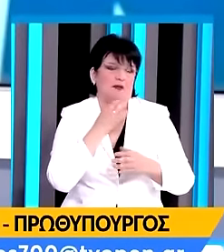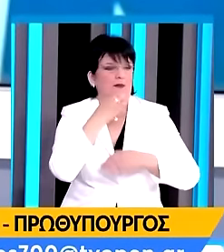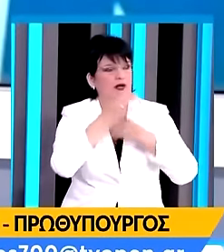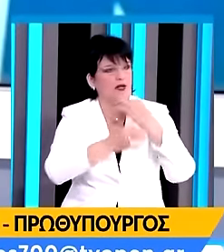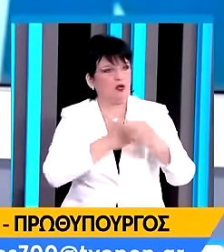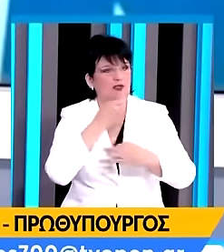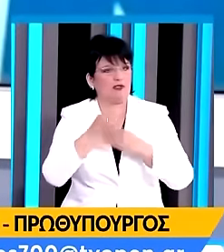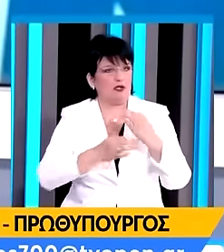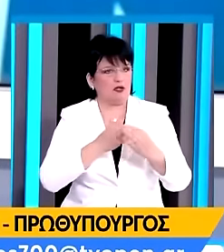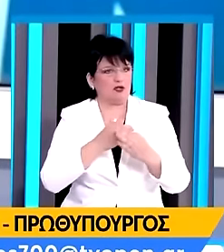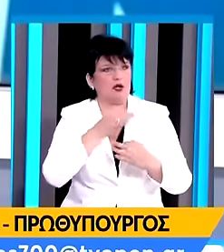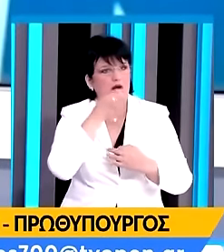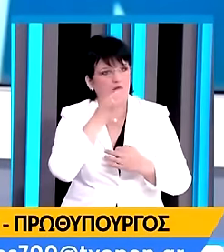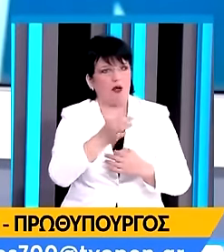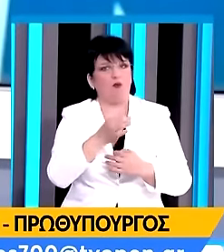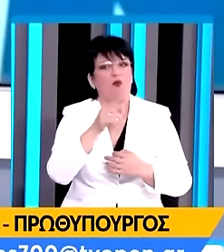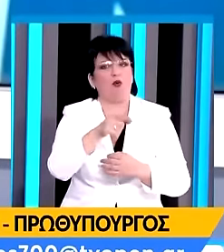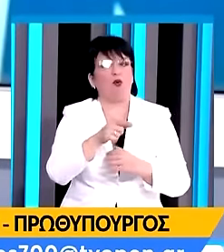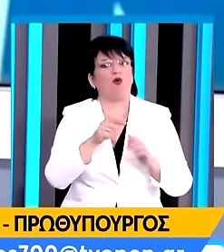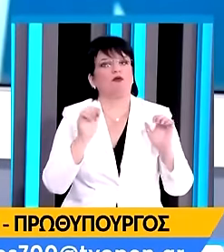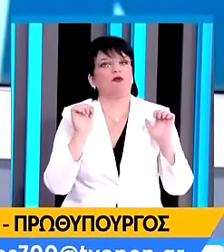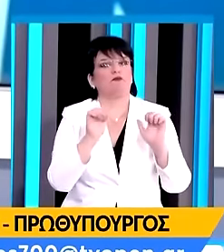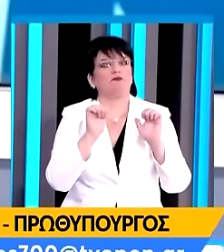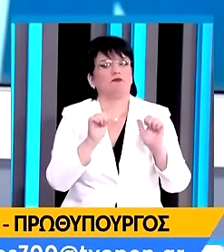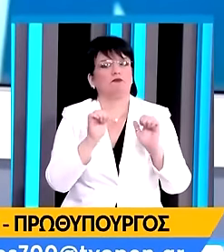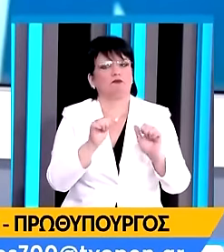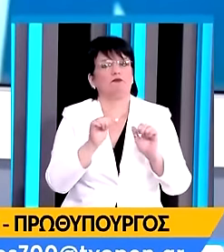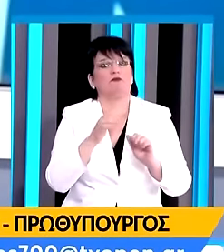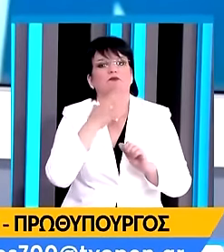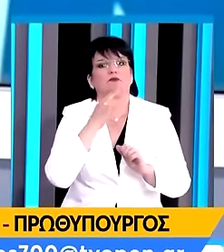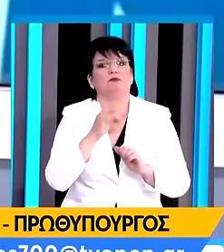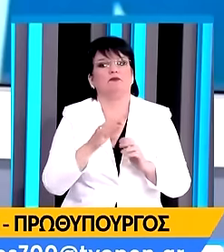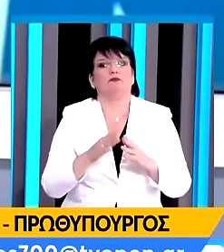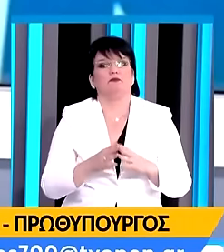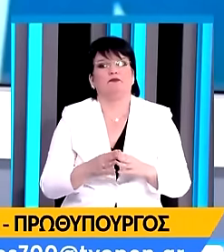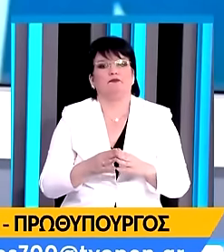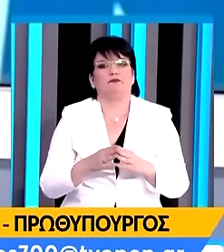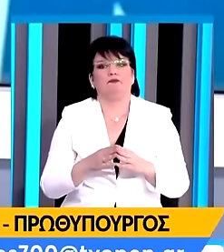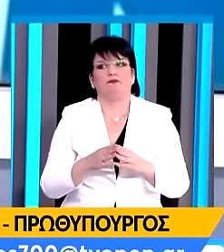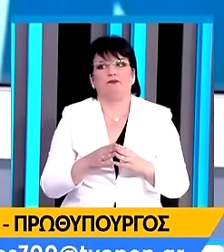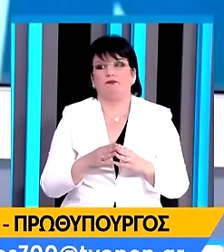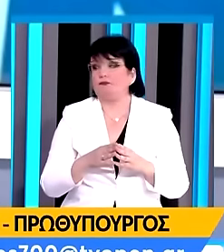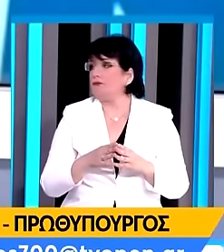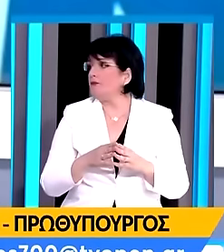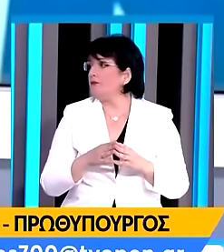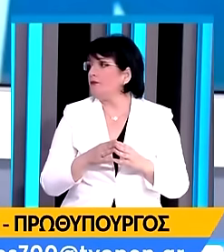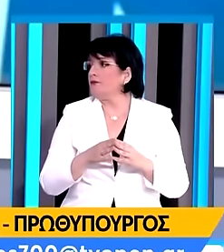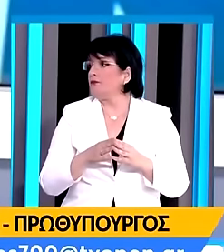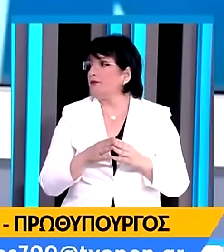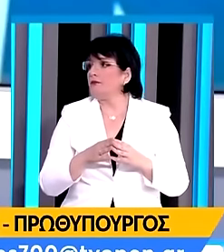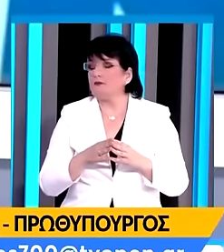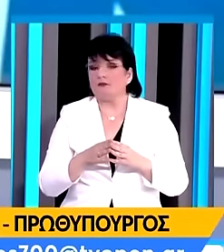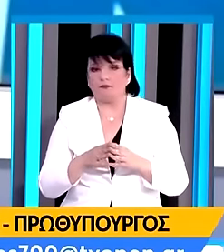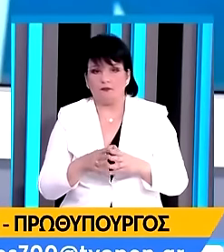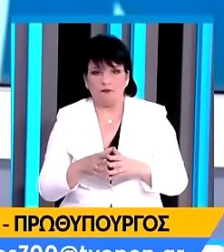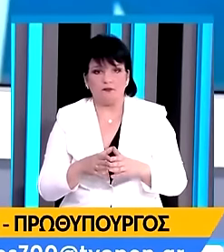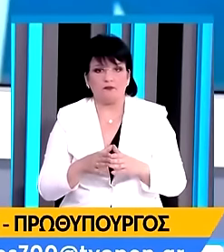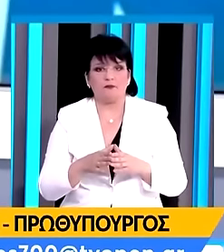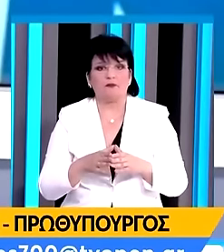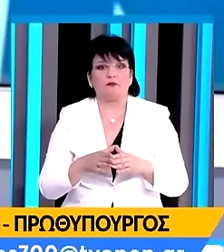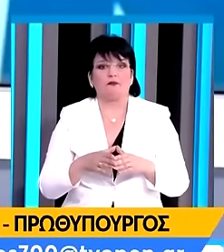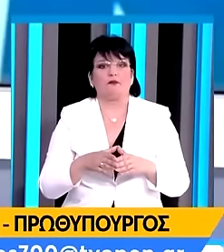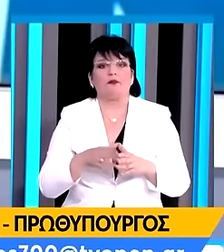19 να πω ότι εγώ θα σκίσω τη Συμφωνία των Πρεσπών και θα την καταργήσω με ένα νόμο και με ένα άρθρο. Δεν το έκανα. Και δεν το έκανα γιατί πολύ απλά ήξερα ότι δεν μπορούσε να